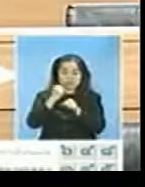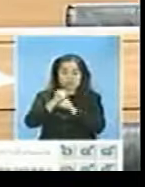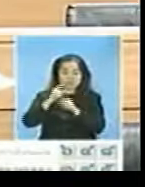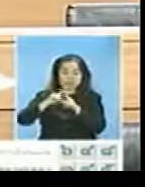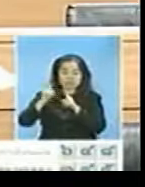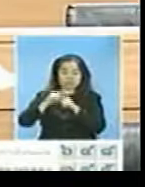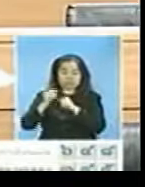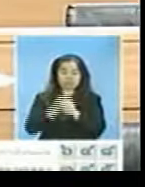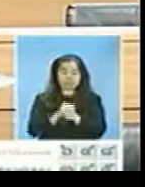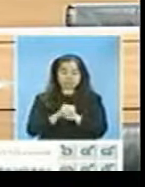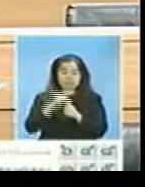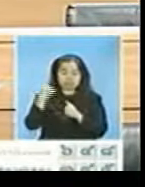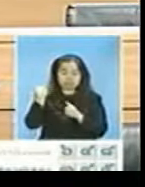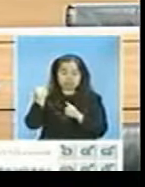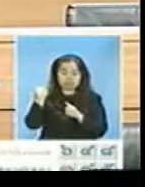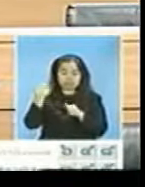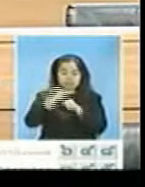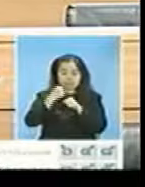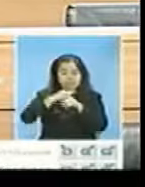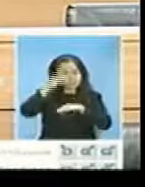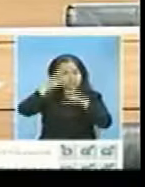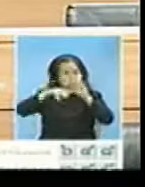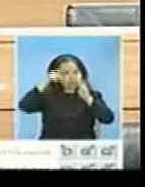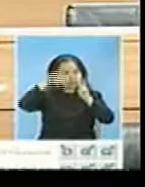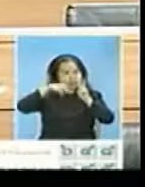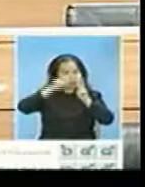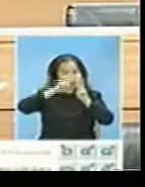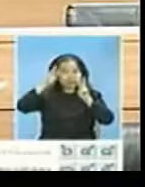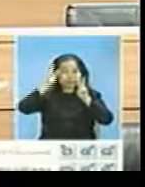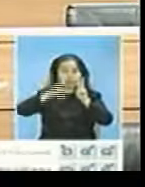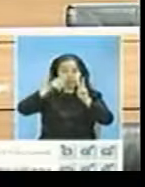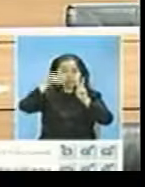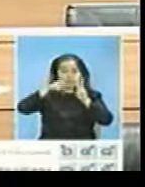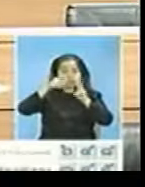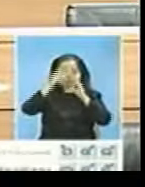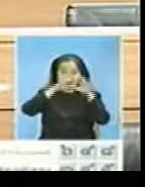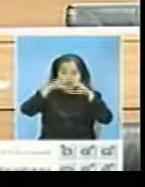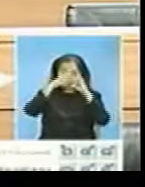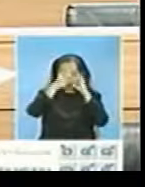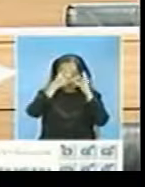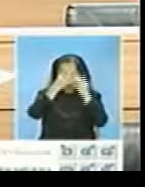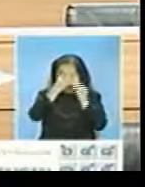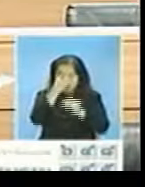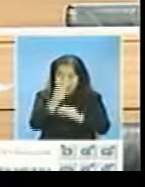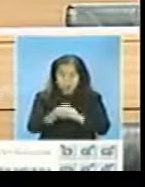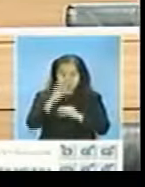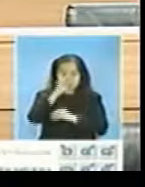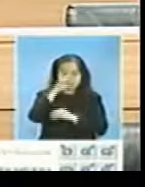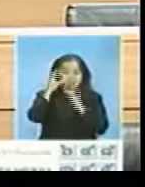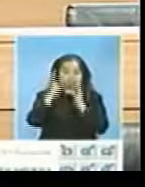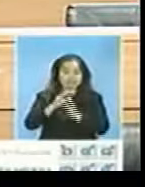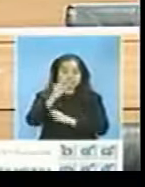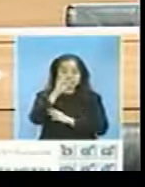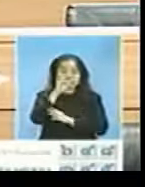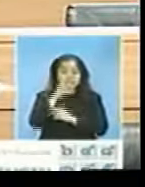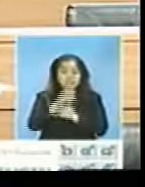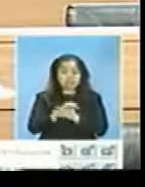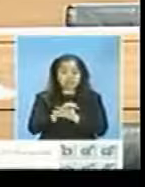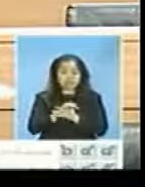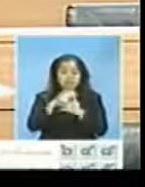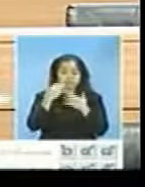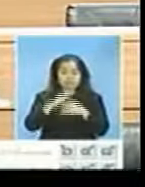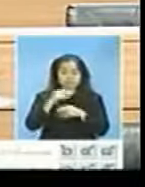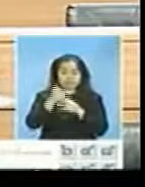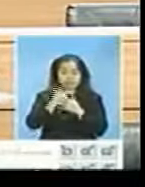นี่ครับได้มา 2,000 กว่าคน 2,000 กว่าคนเลือกกันมาเองเหลือ100คนโทษเลือกกันมาเ